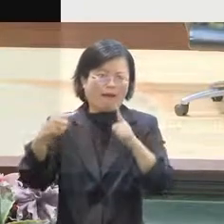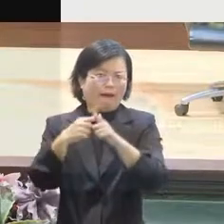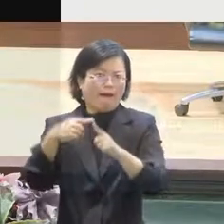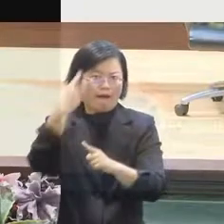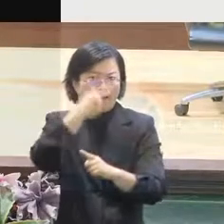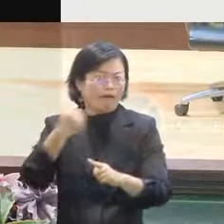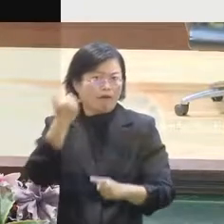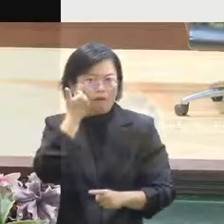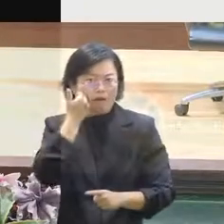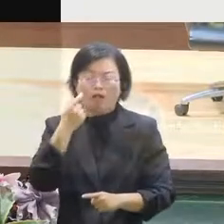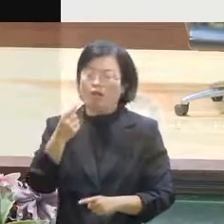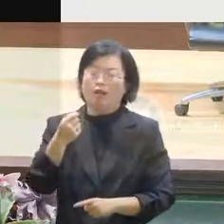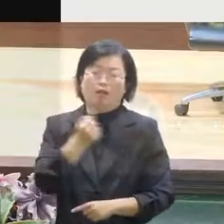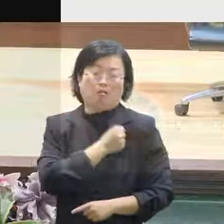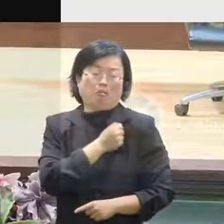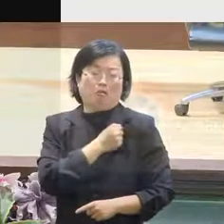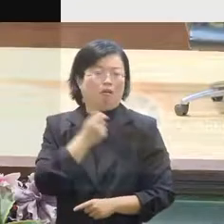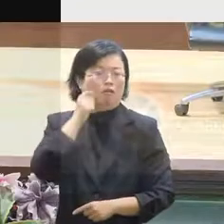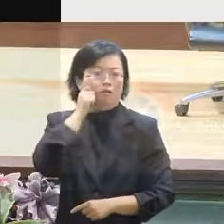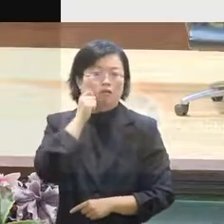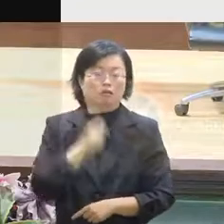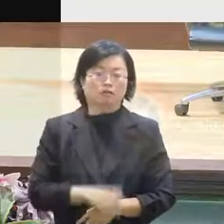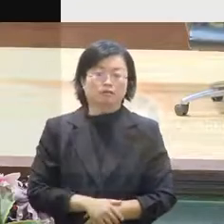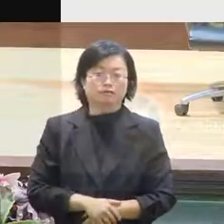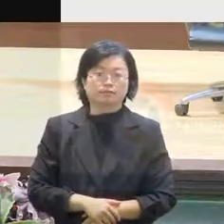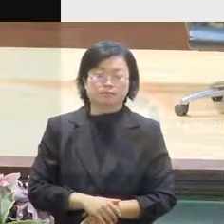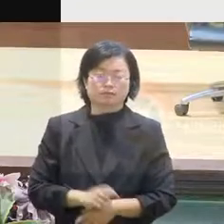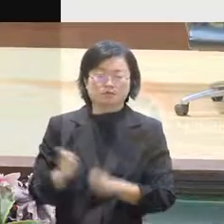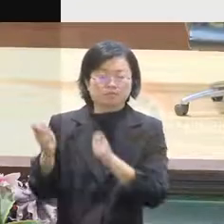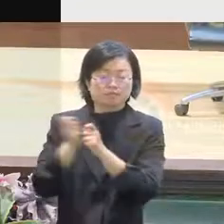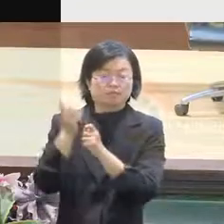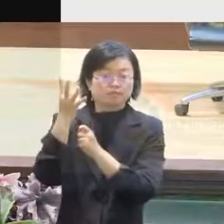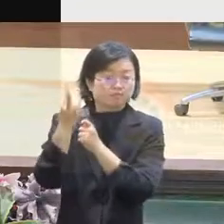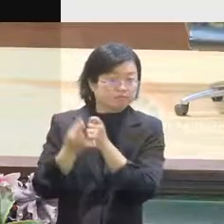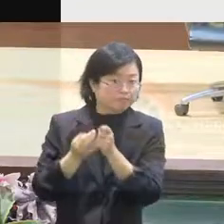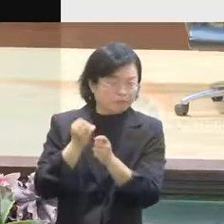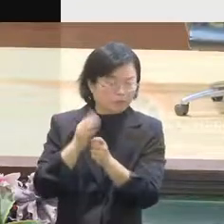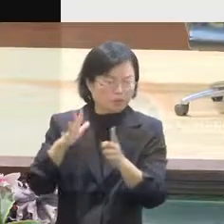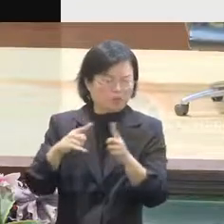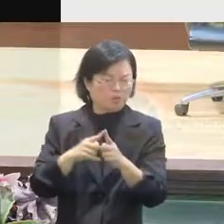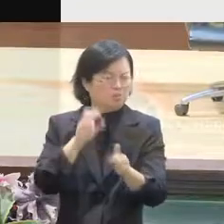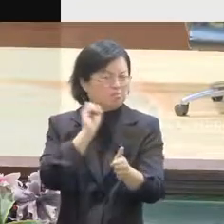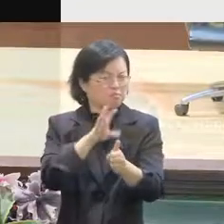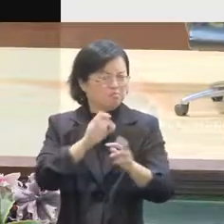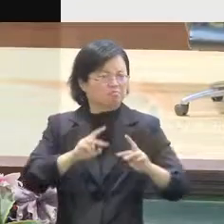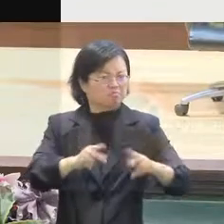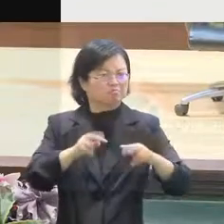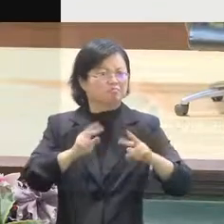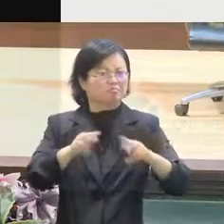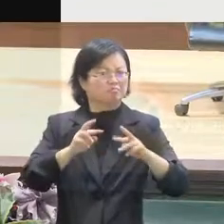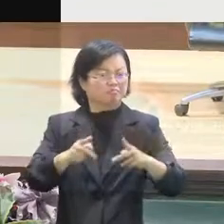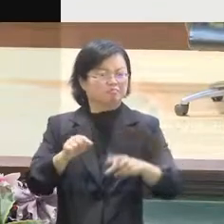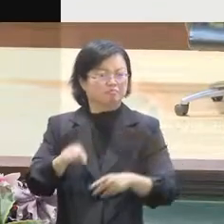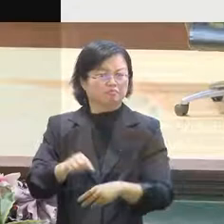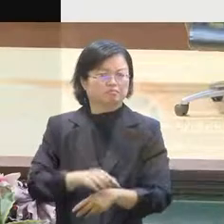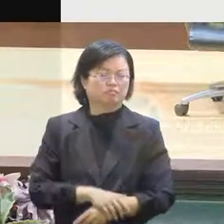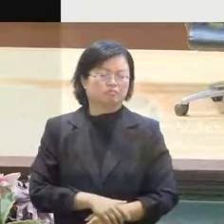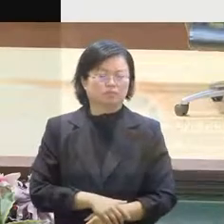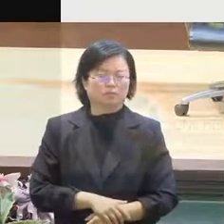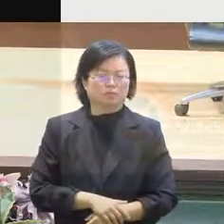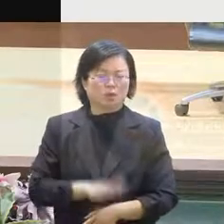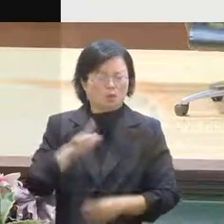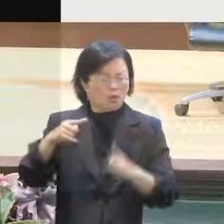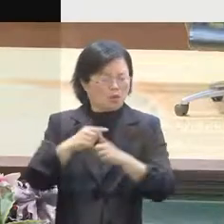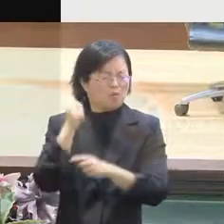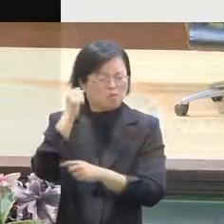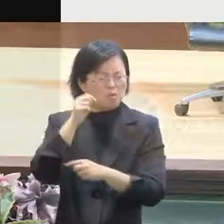但是这几年呢，很多主张 open data open government corporate transparency 的组织呢，都在倡